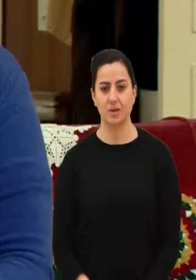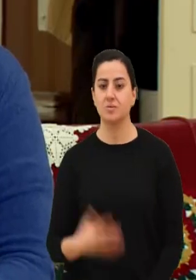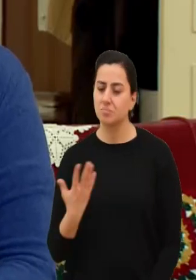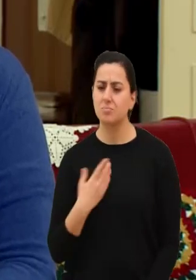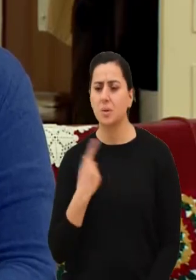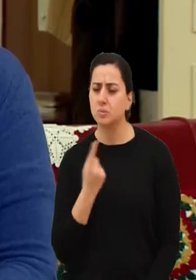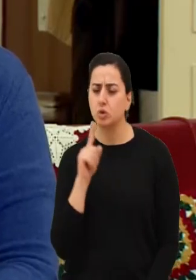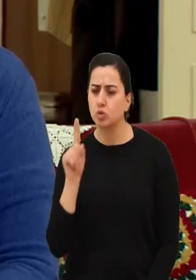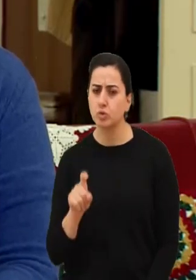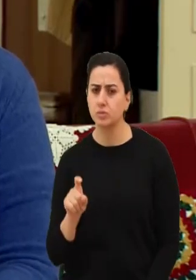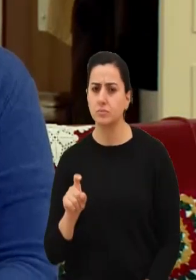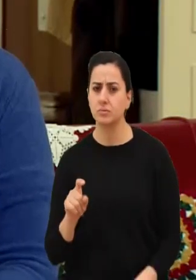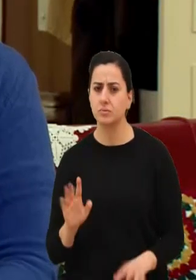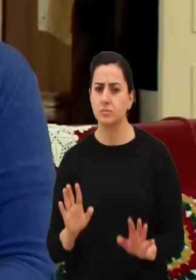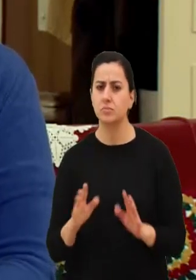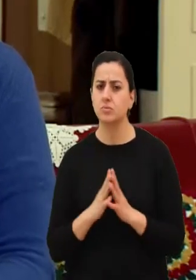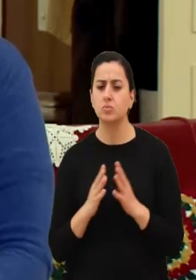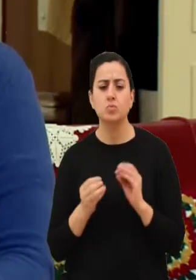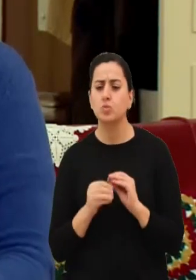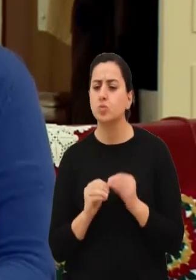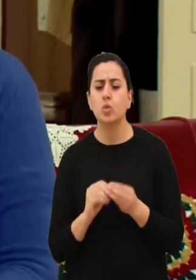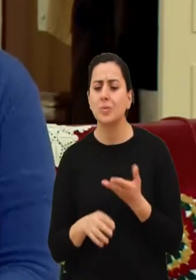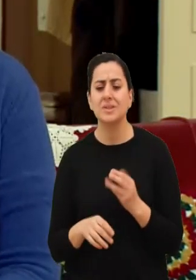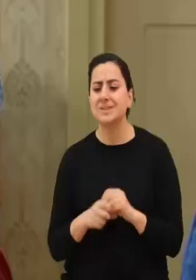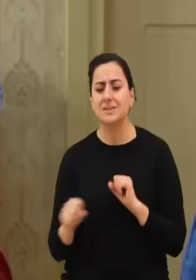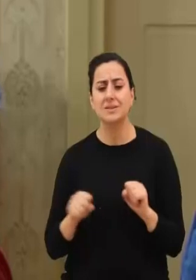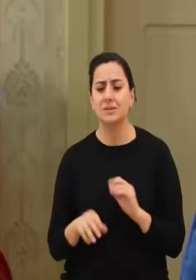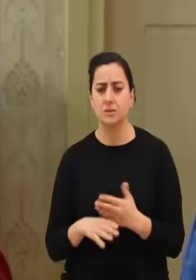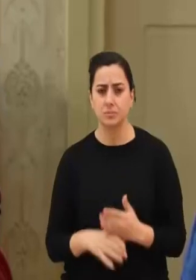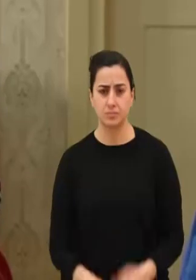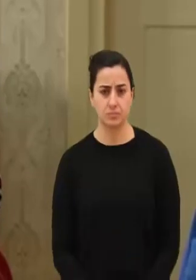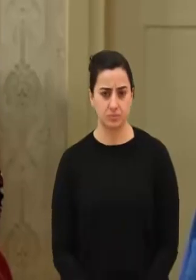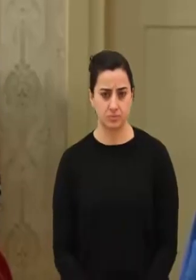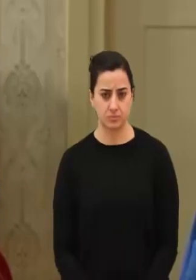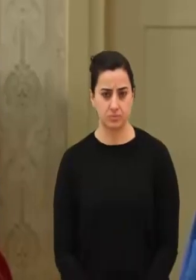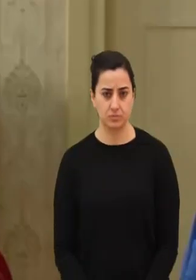peki. Bir şey soracağım. Bu esas problem neydi yani?